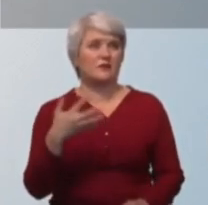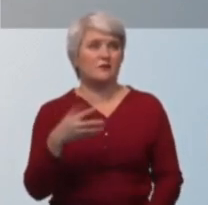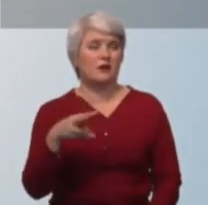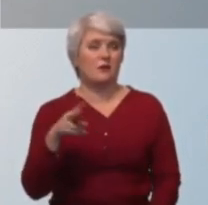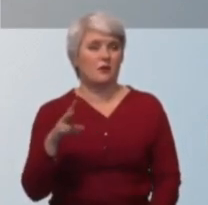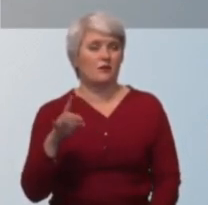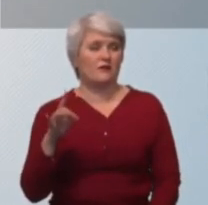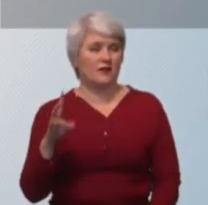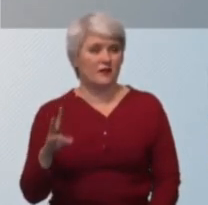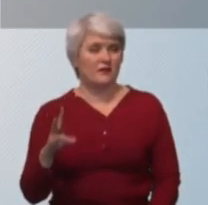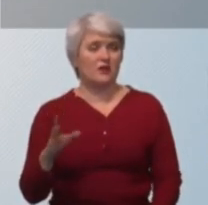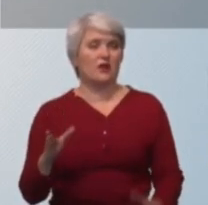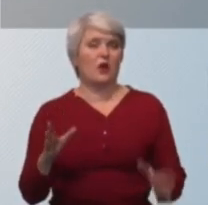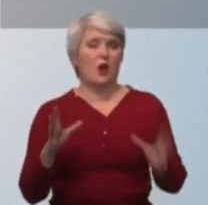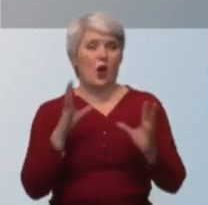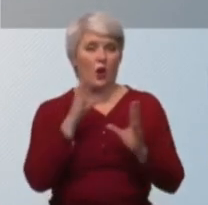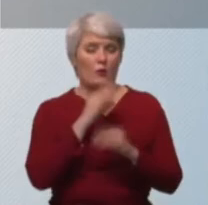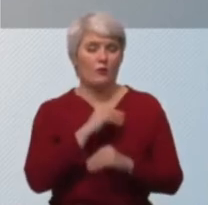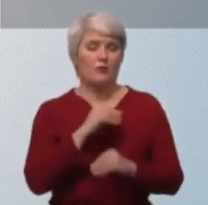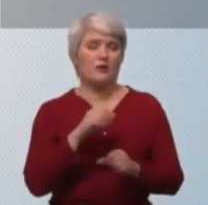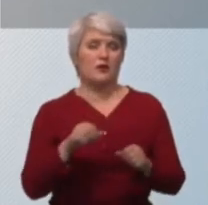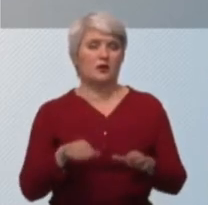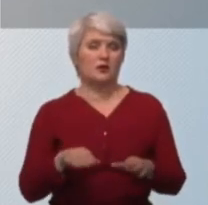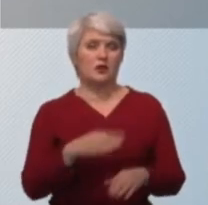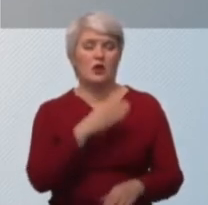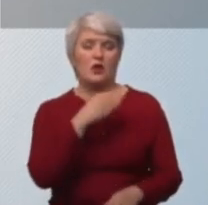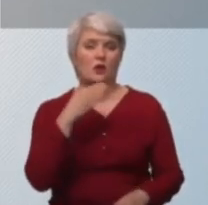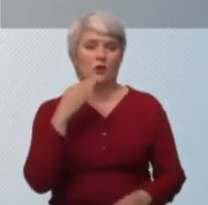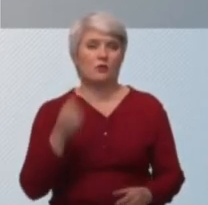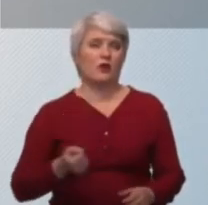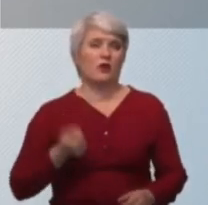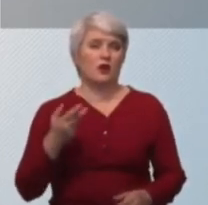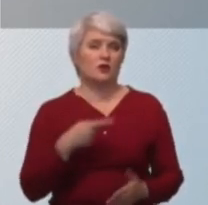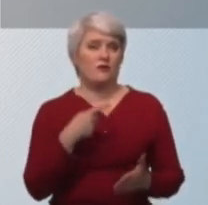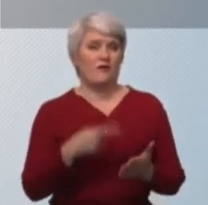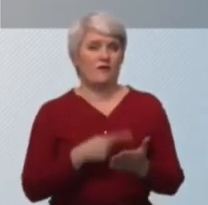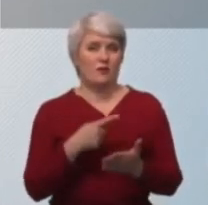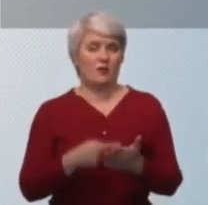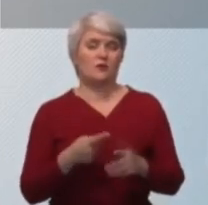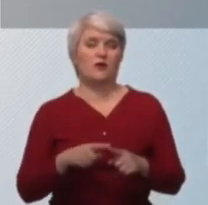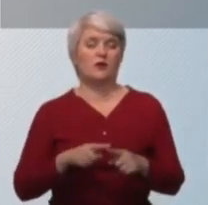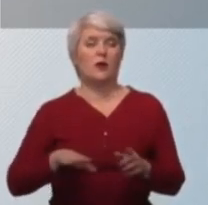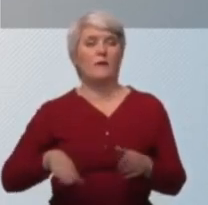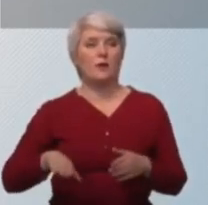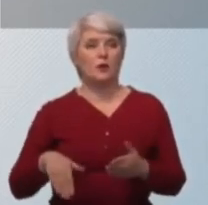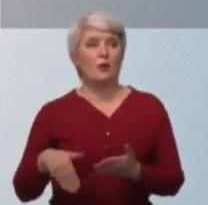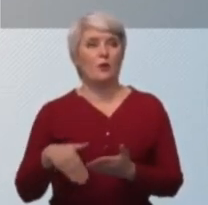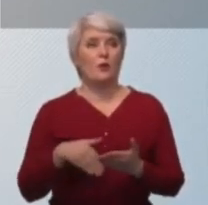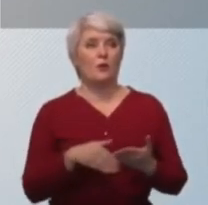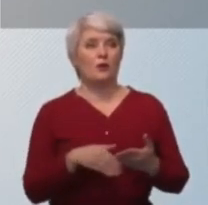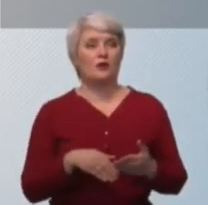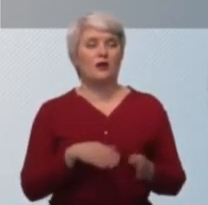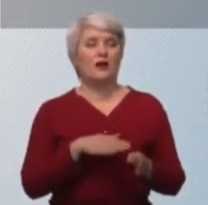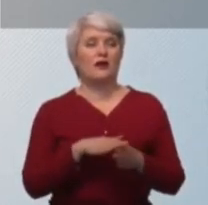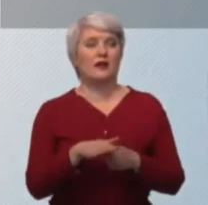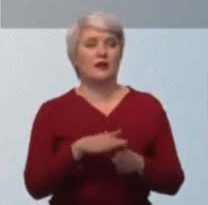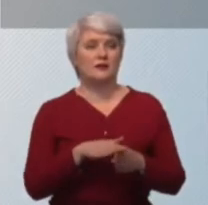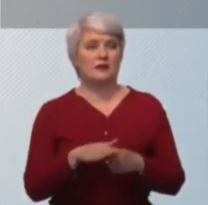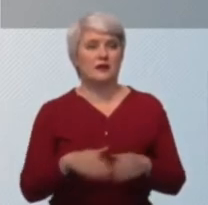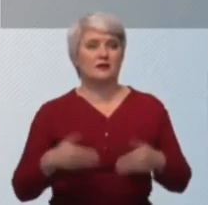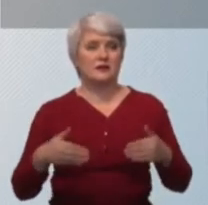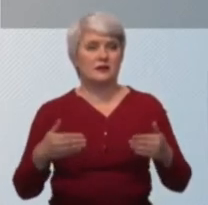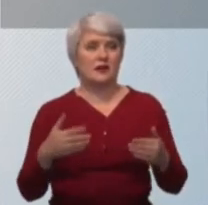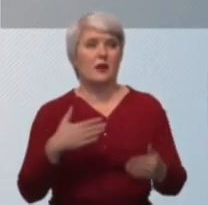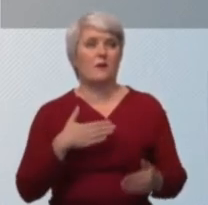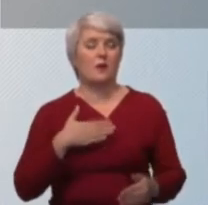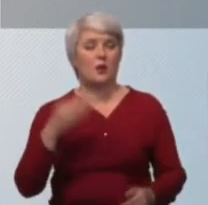мільйонів гривень компактно було рішено огромне кількість питань, які потім вже допомогли реалізації далі.